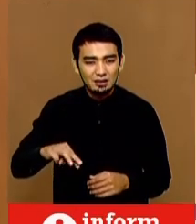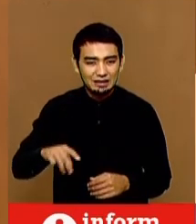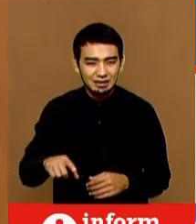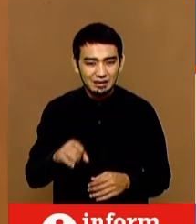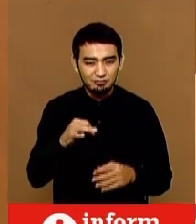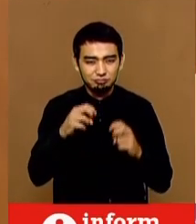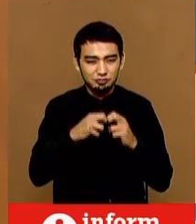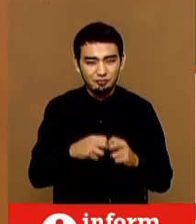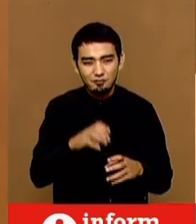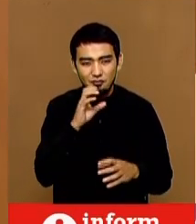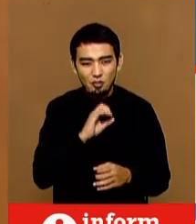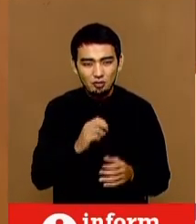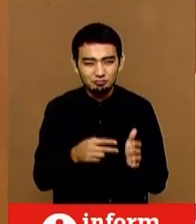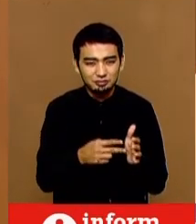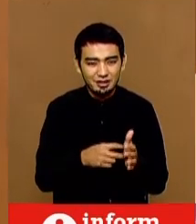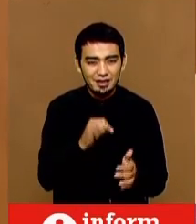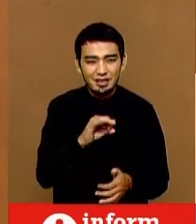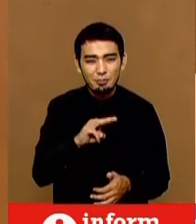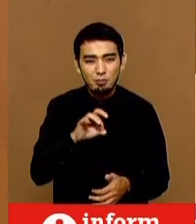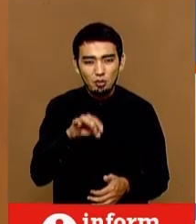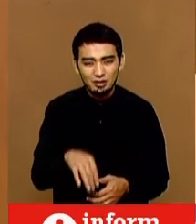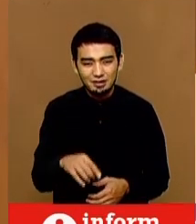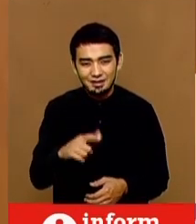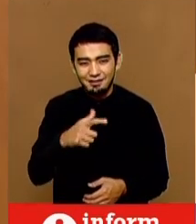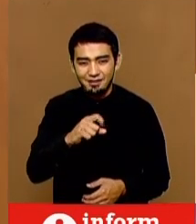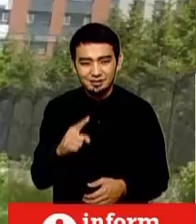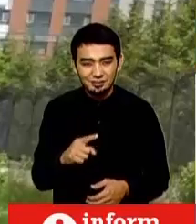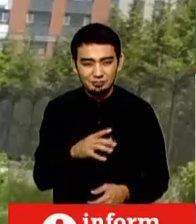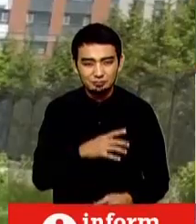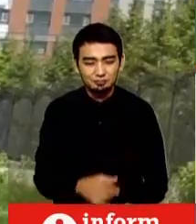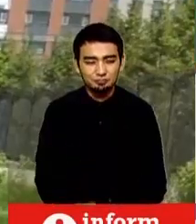эпизоду хищения средств при импорте природного газа.